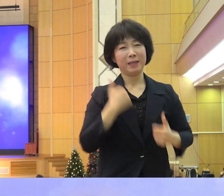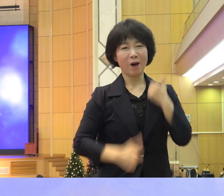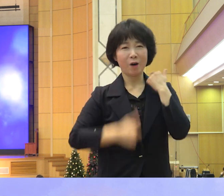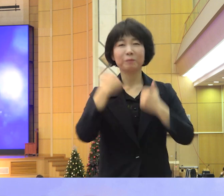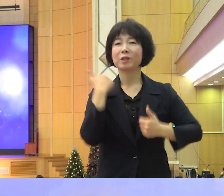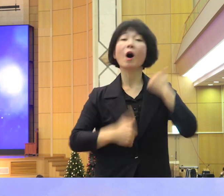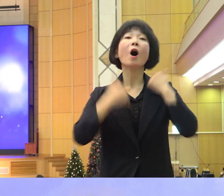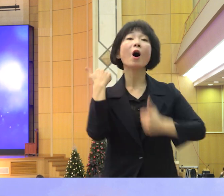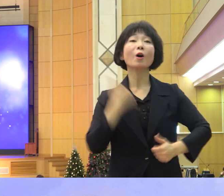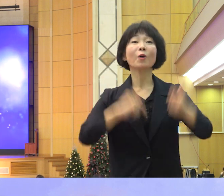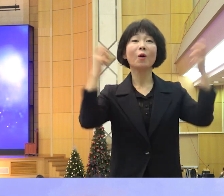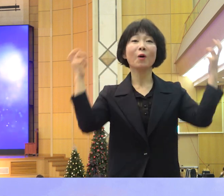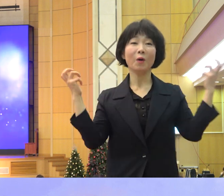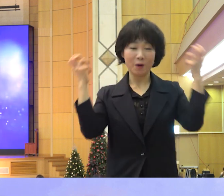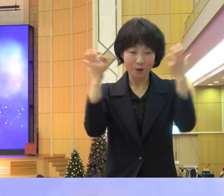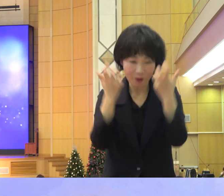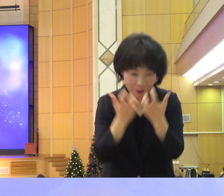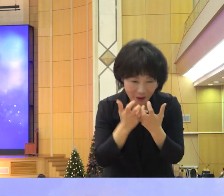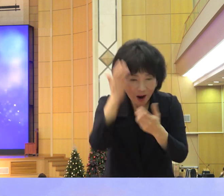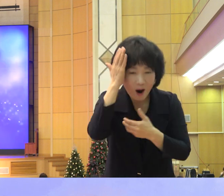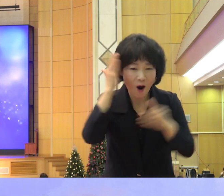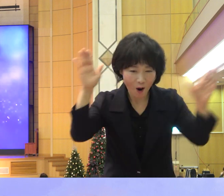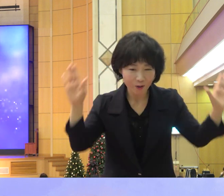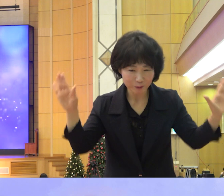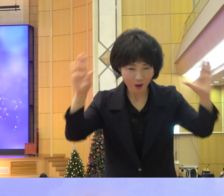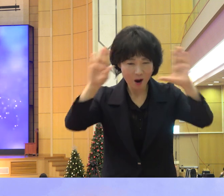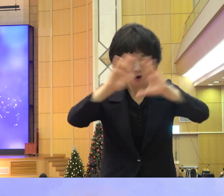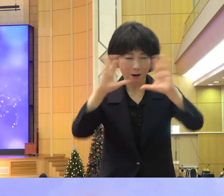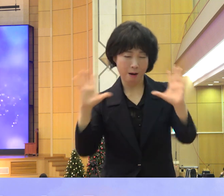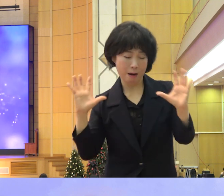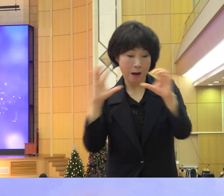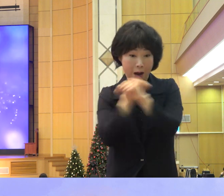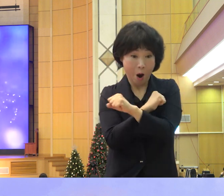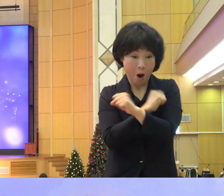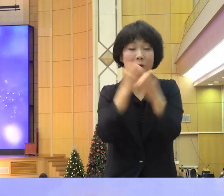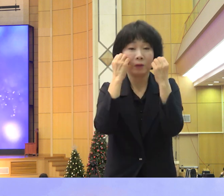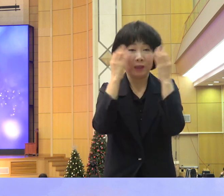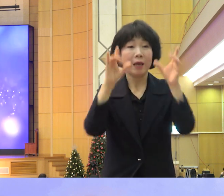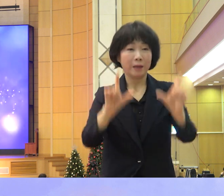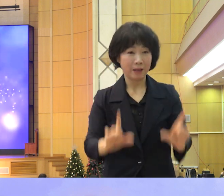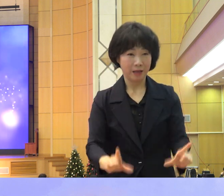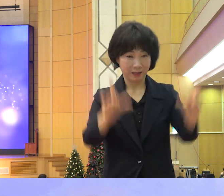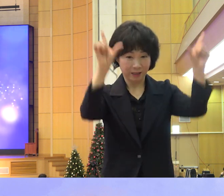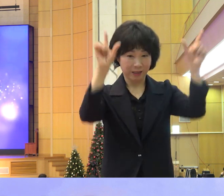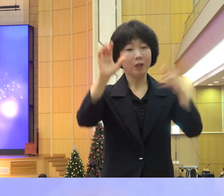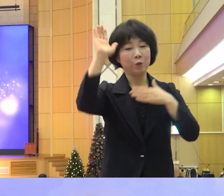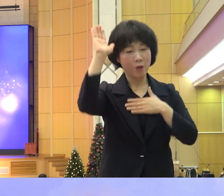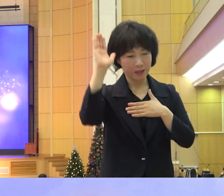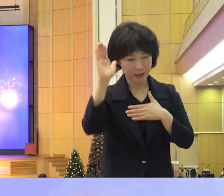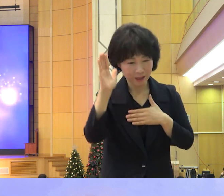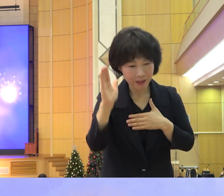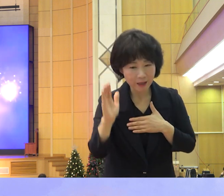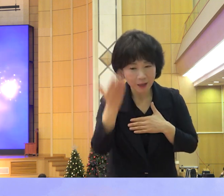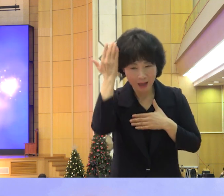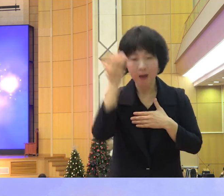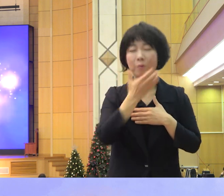기쁨이 넘쳐요. 어둠 거치고 새날이